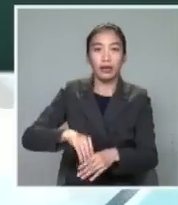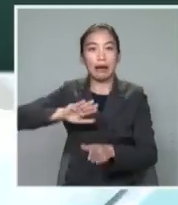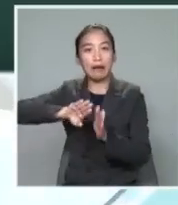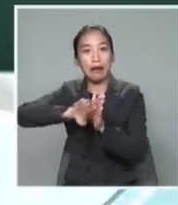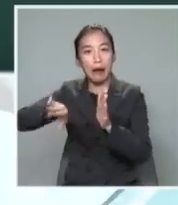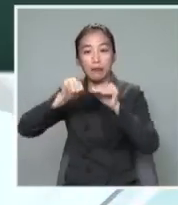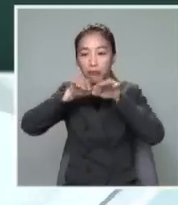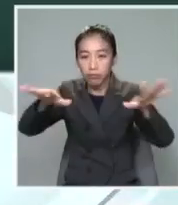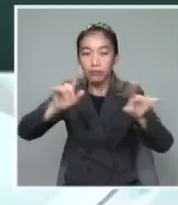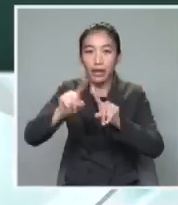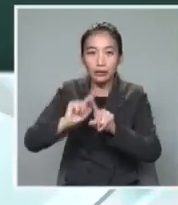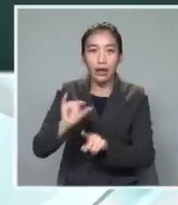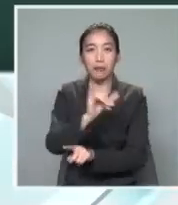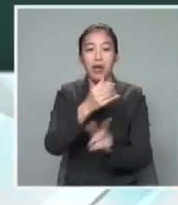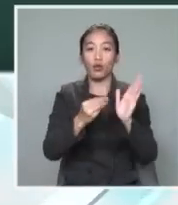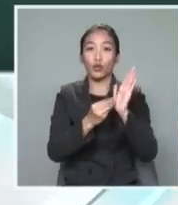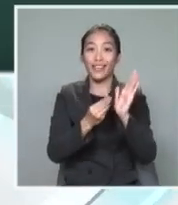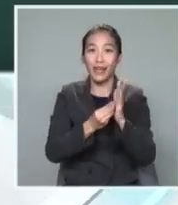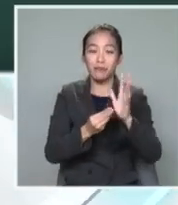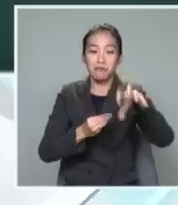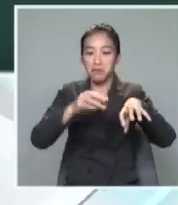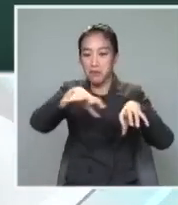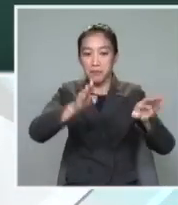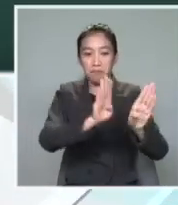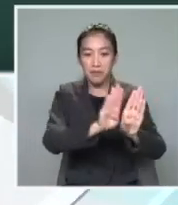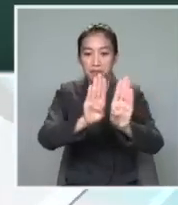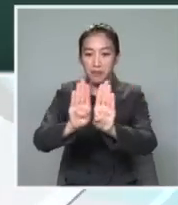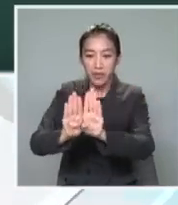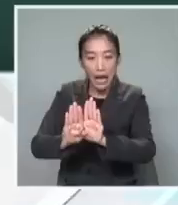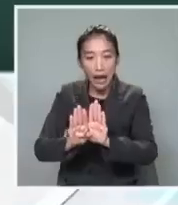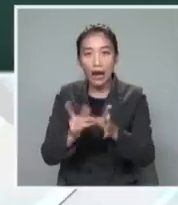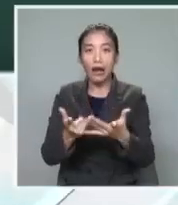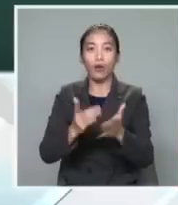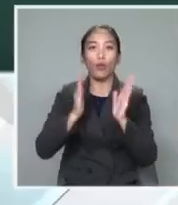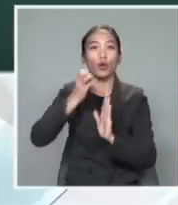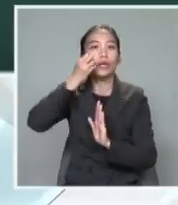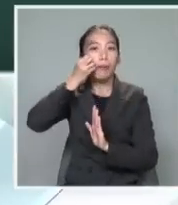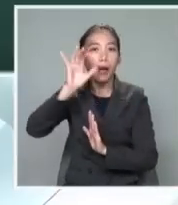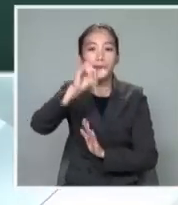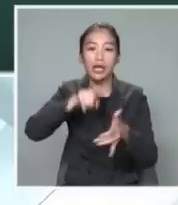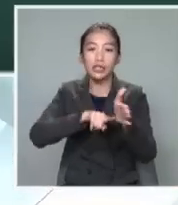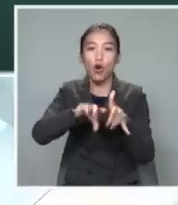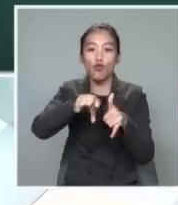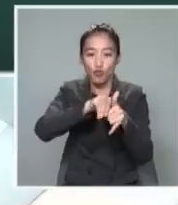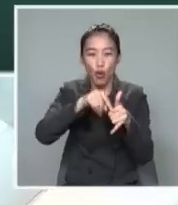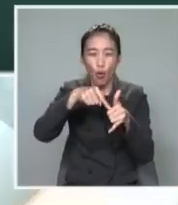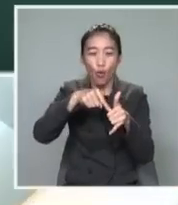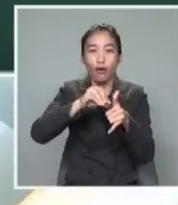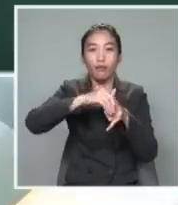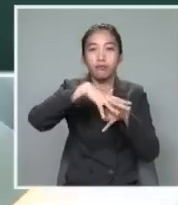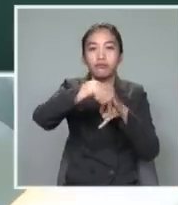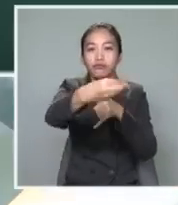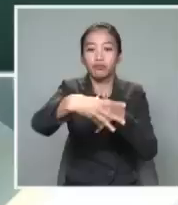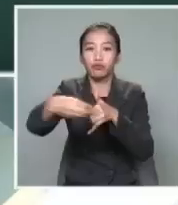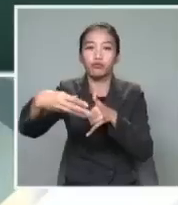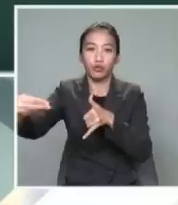ที่บางแห่งในเขตกรุงเทพมหานครและปริมณฑลทั้งนี้นะครับทางกระทรวงสาธารณสุขนะครับขอให้